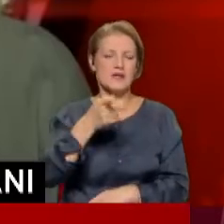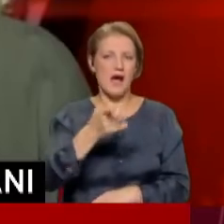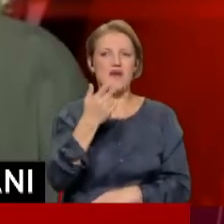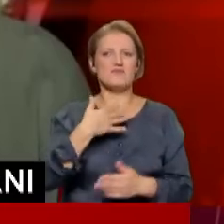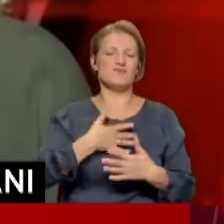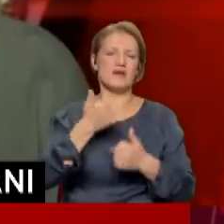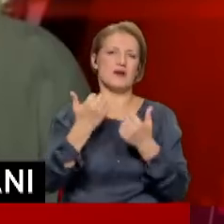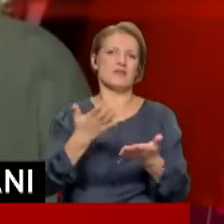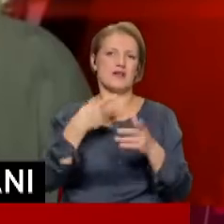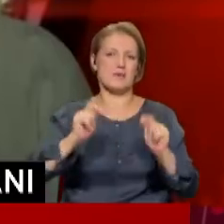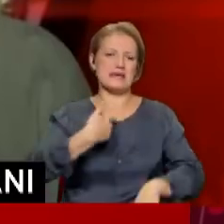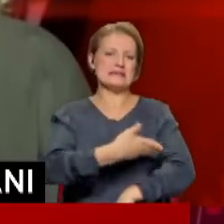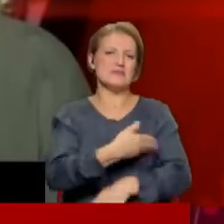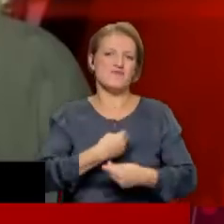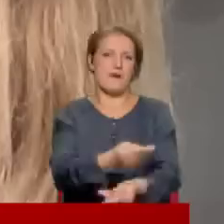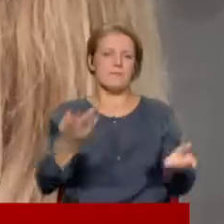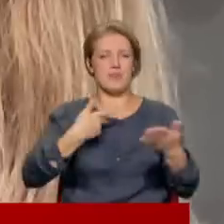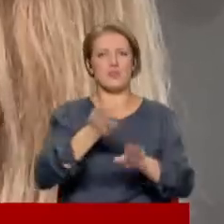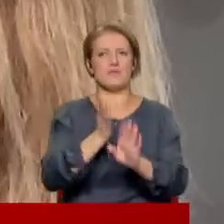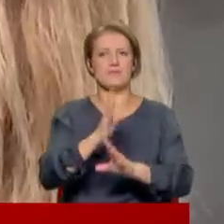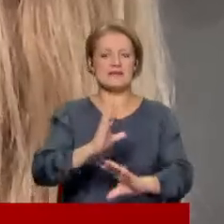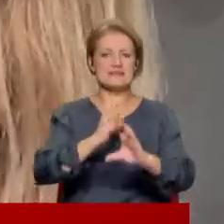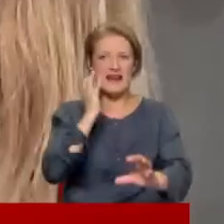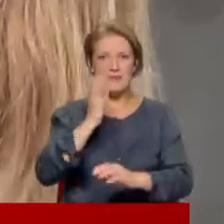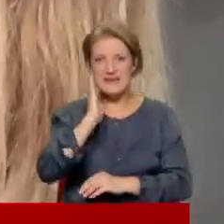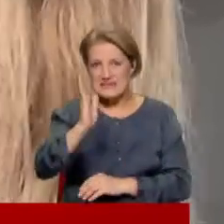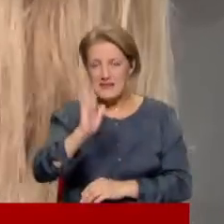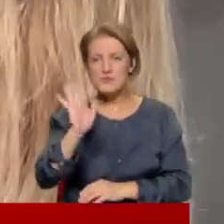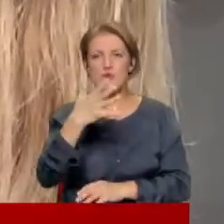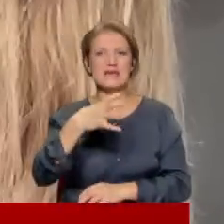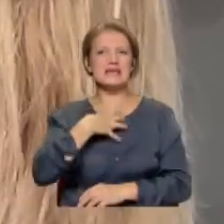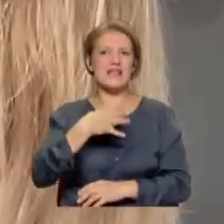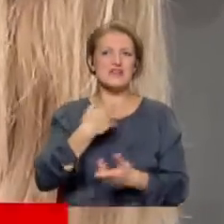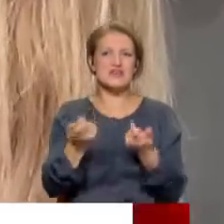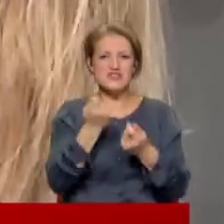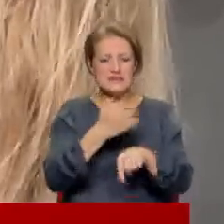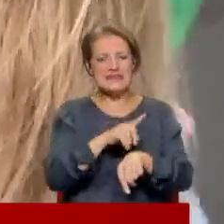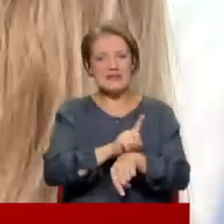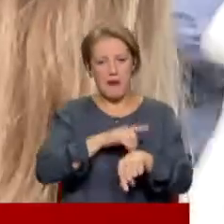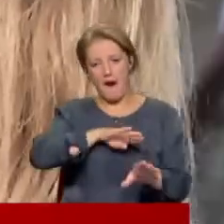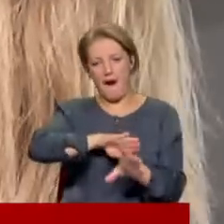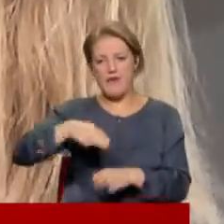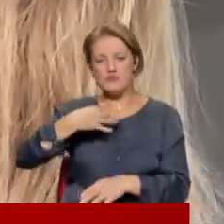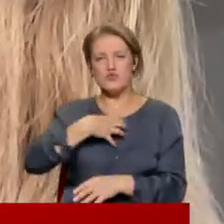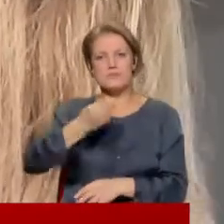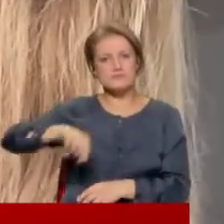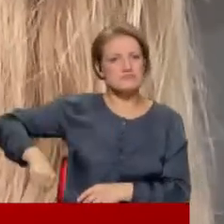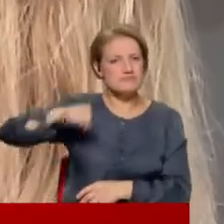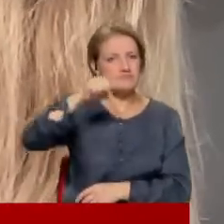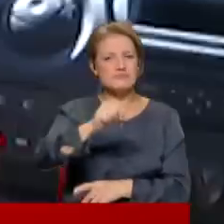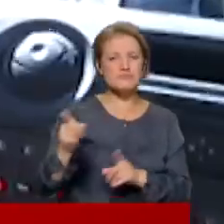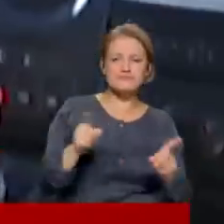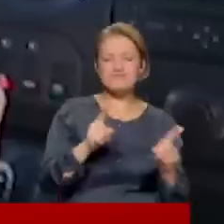hani fedakarlıkta yaparak hizmet vermeye devam edeceğiz. Servisle mi götürsem yoksa artık kendi işimden bir zamanımı ayırıp çocuğu kendim mi